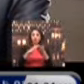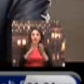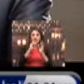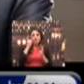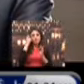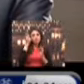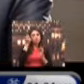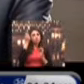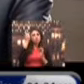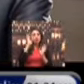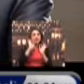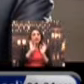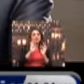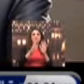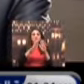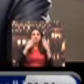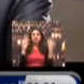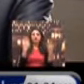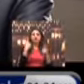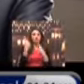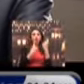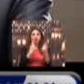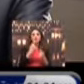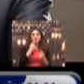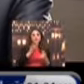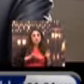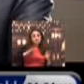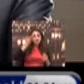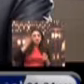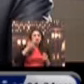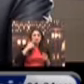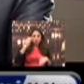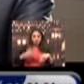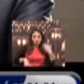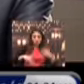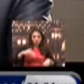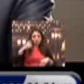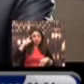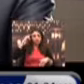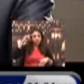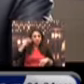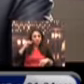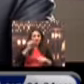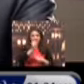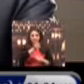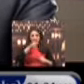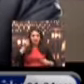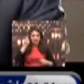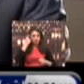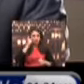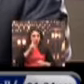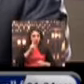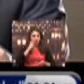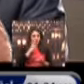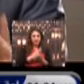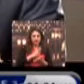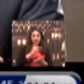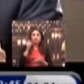مهتمين بيهم او ما شابه ذلك من كبار السن او المعاقين او ما شابه ذلك، يعني مع احترام الشديد ليهم، اللي